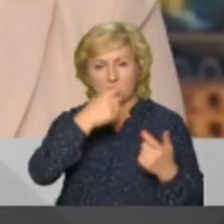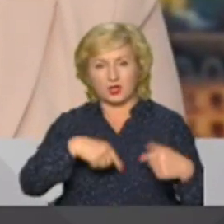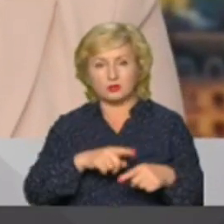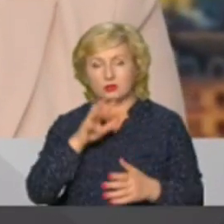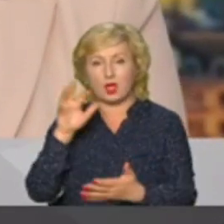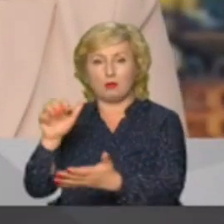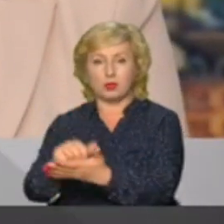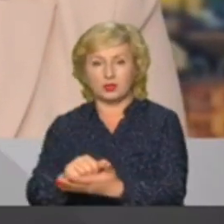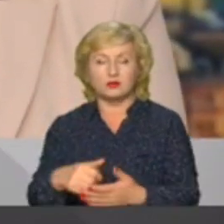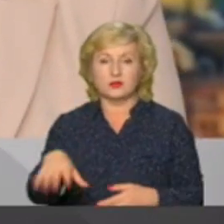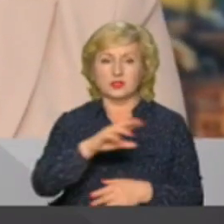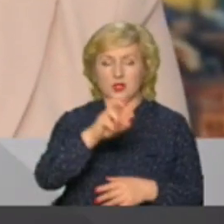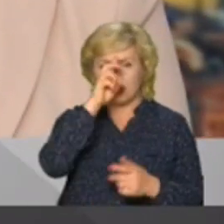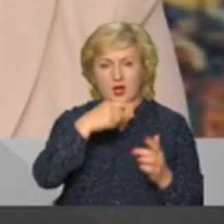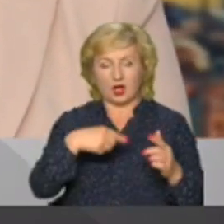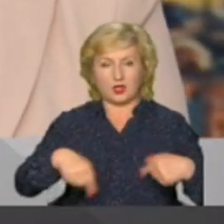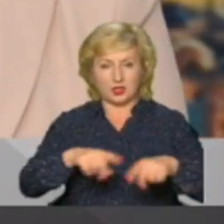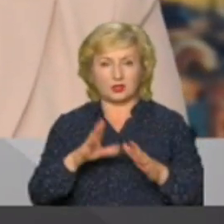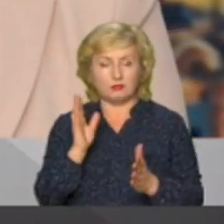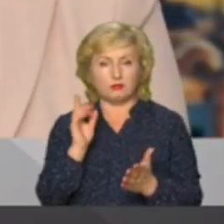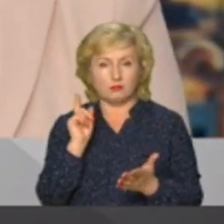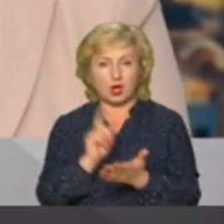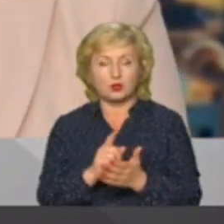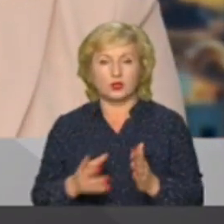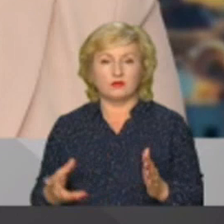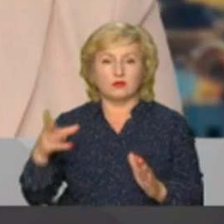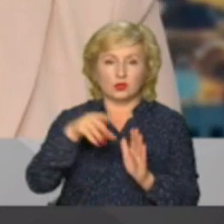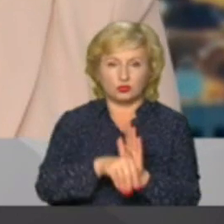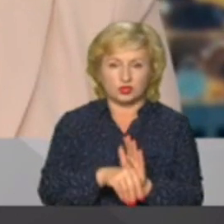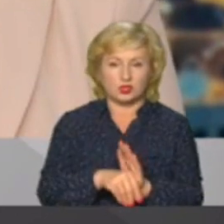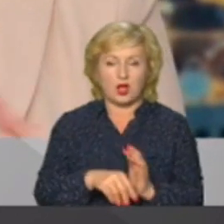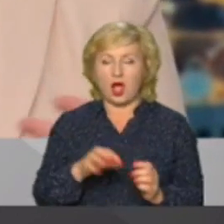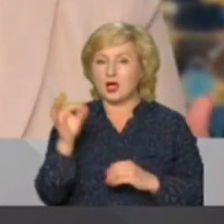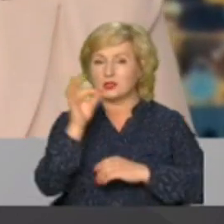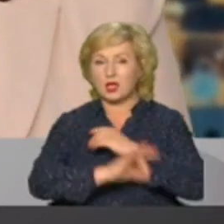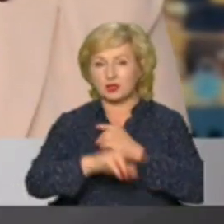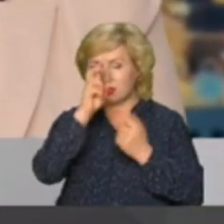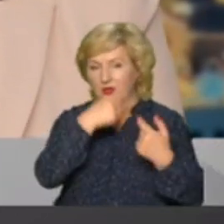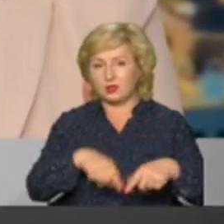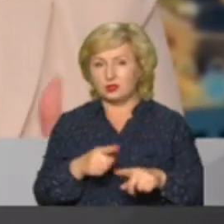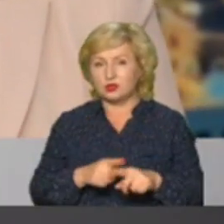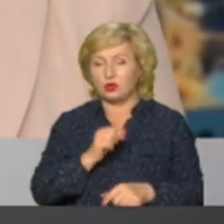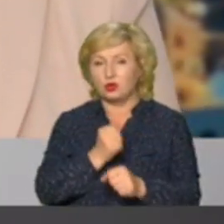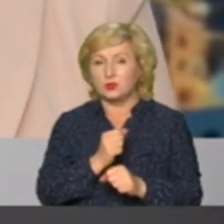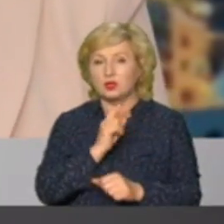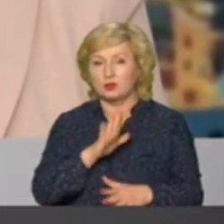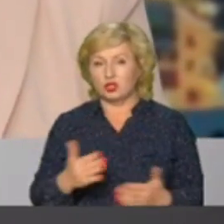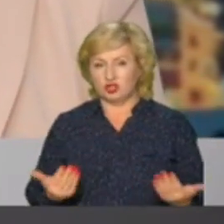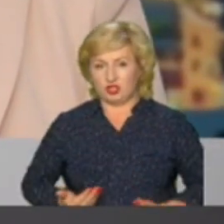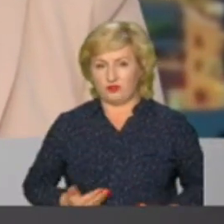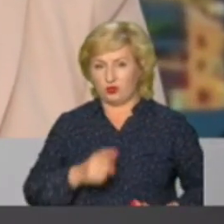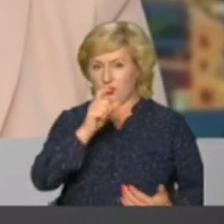нападають, то значить всі країни мають включитися. І західні країни точно цього робити не будуть в плані там надання саме там живої